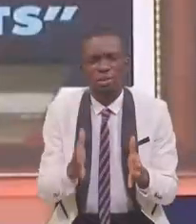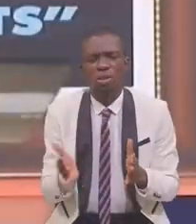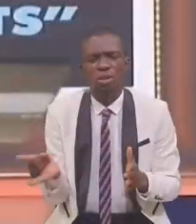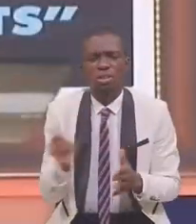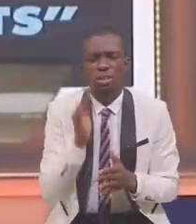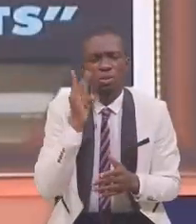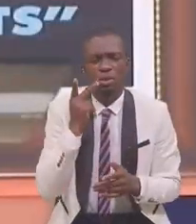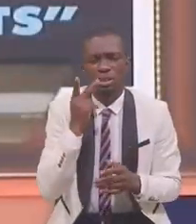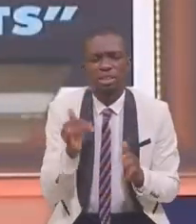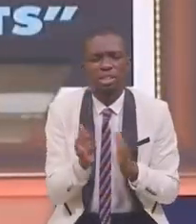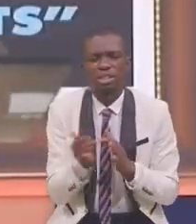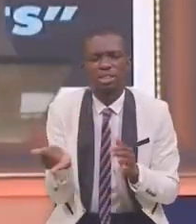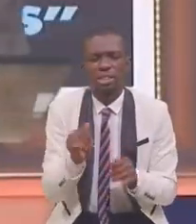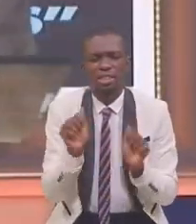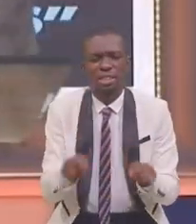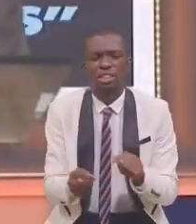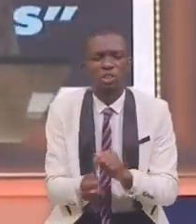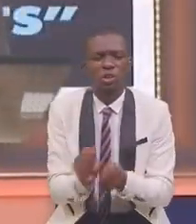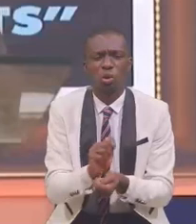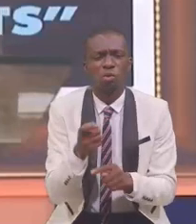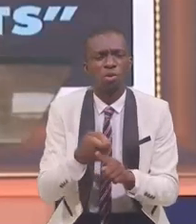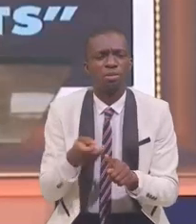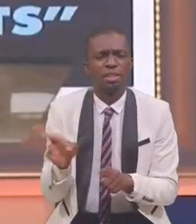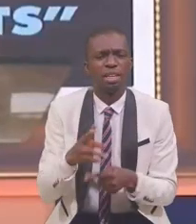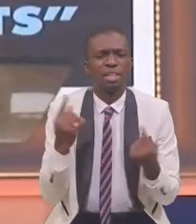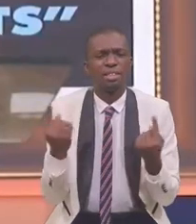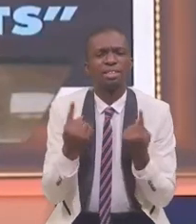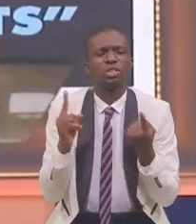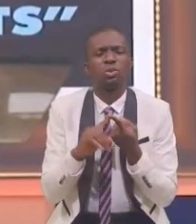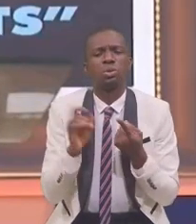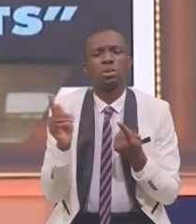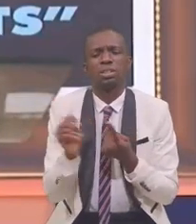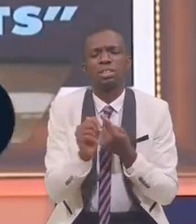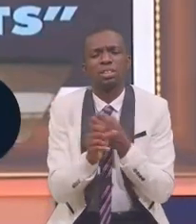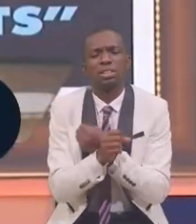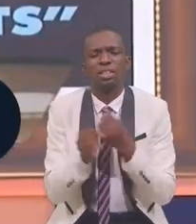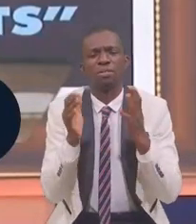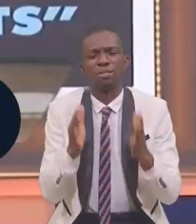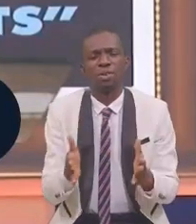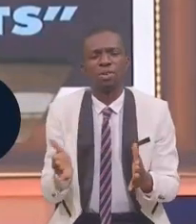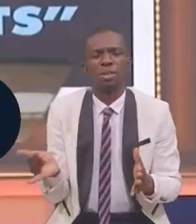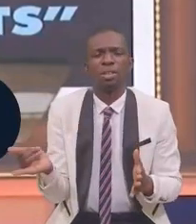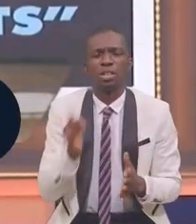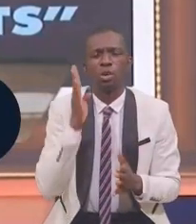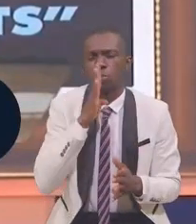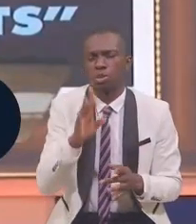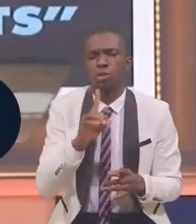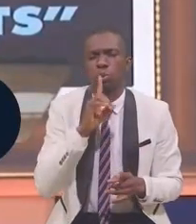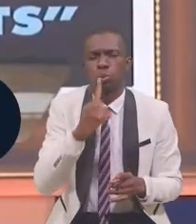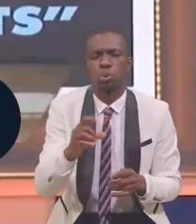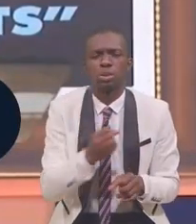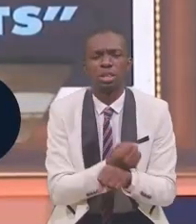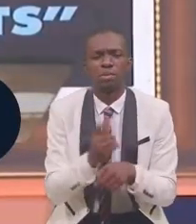de leurs péchés pour se tourner vers le Seigneur et croire au Seigneur Jésus. Il y aura le salut authentique, le salut le véritable